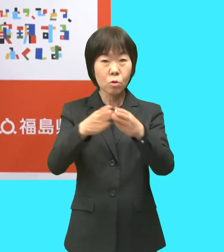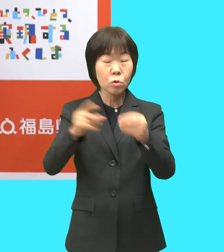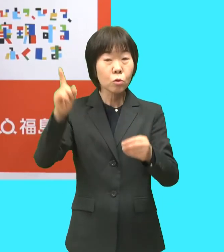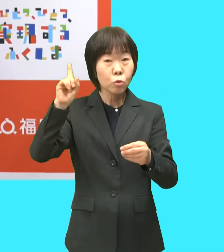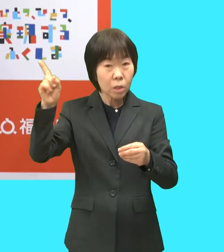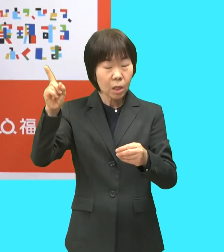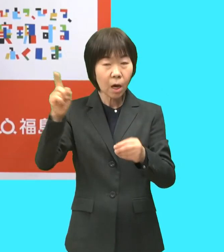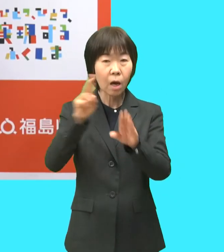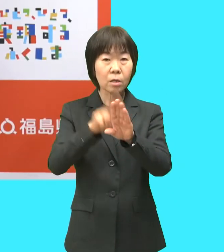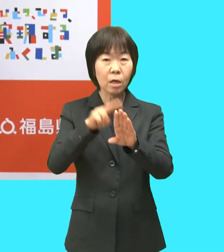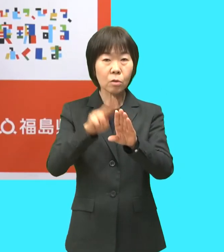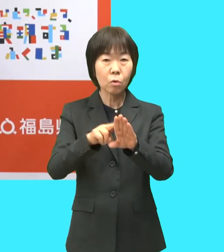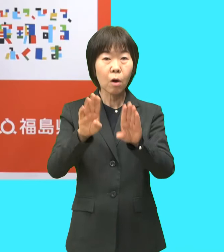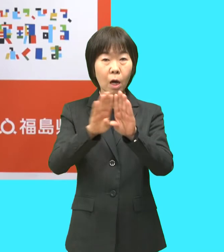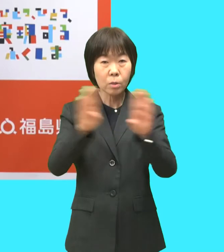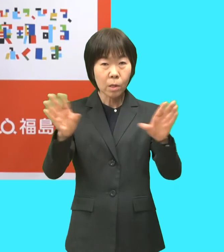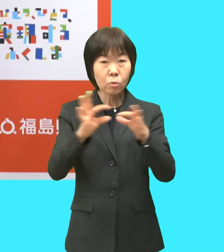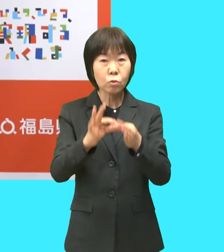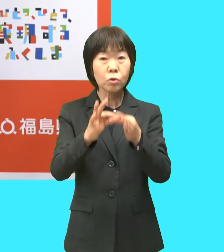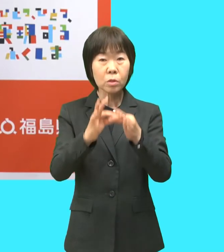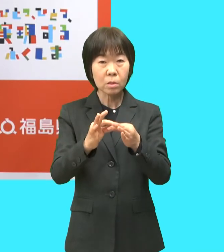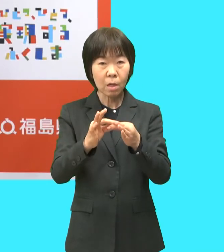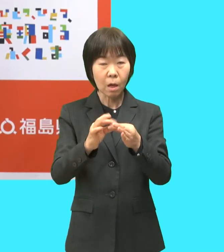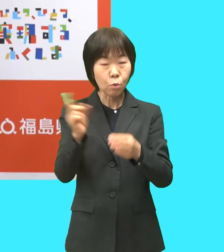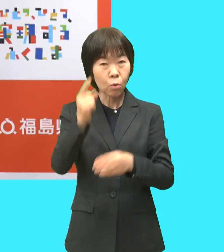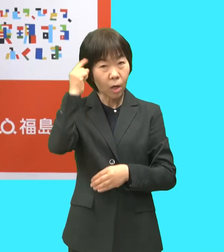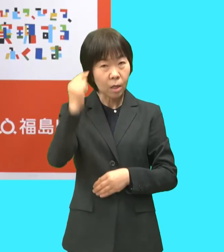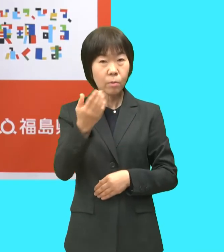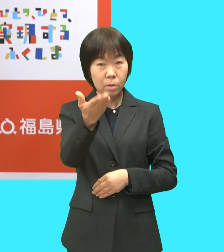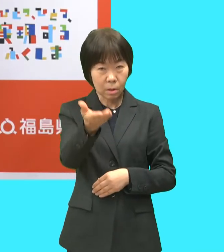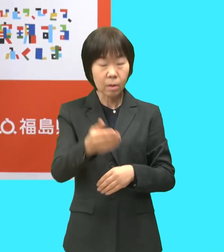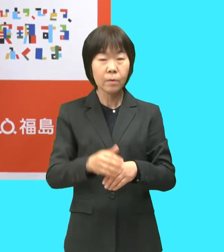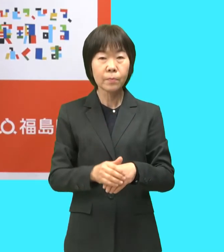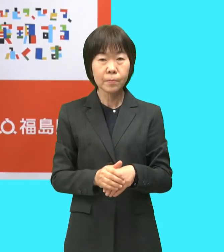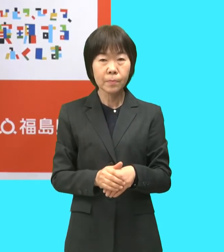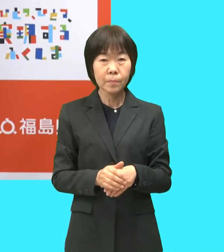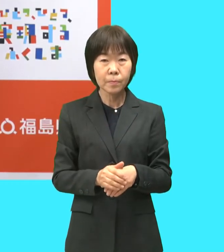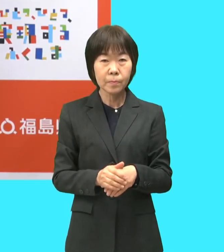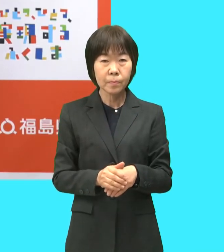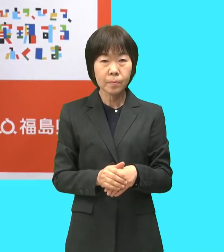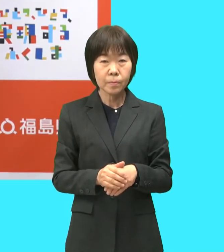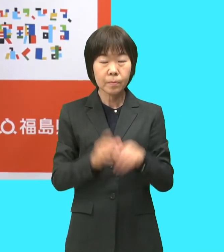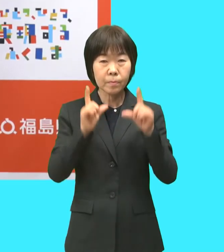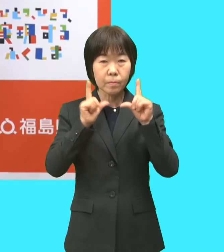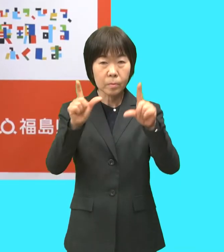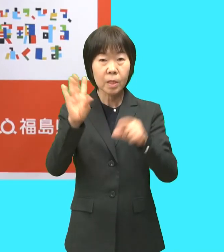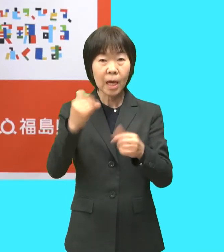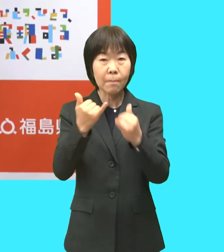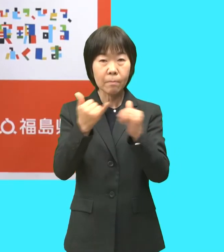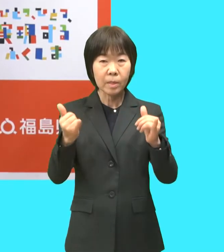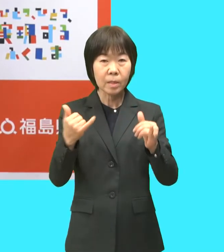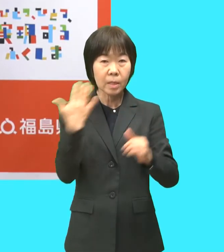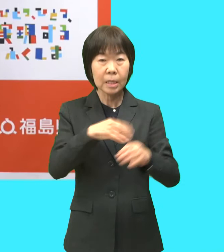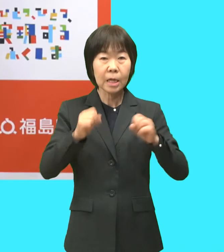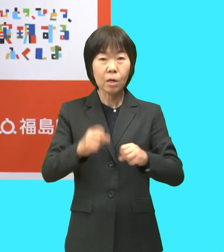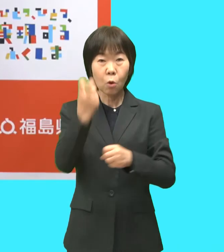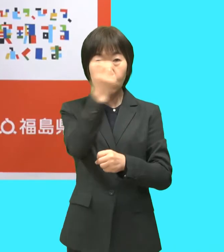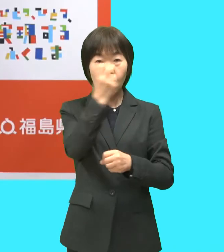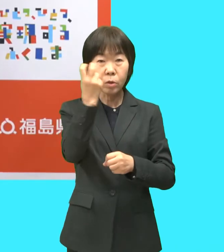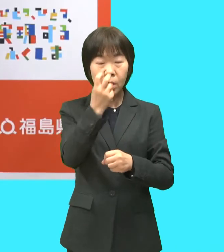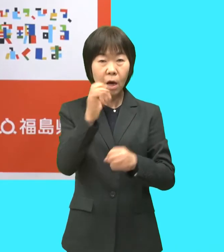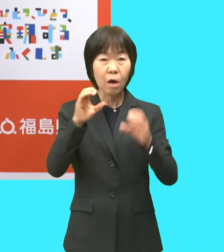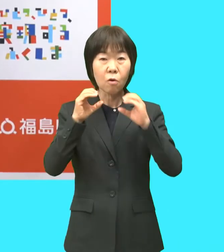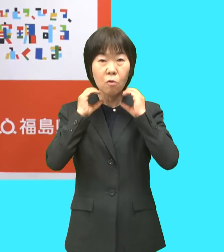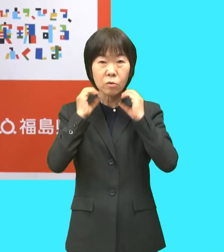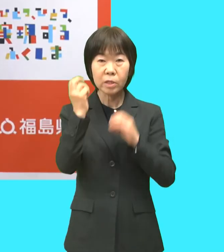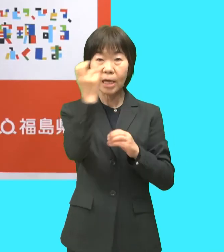ような検討を始めることについて県としてどのように受け止めているか教えていただきたいです。 県民健康調査、甲状